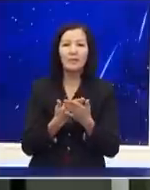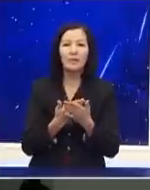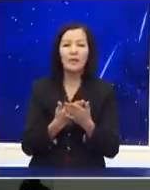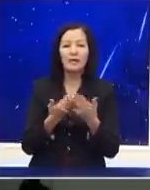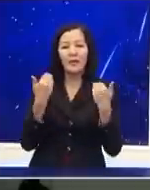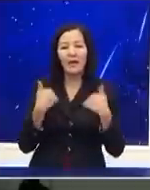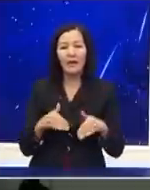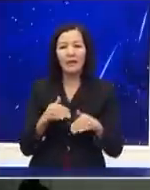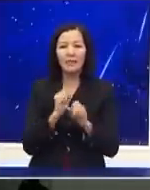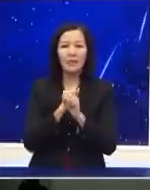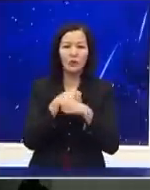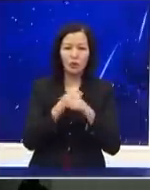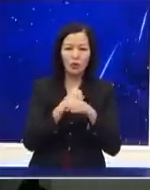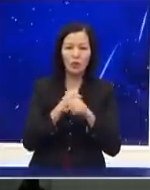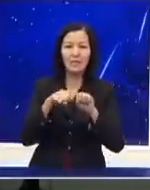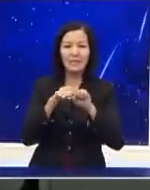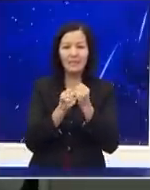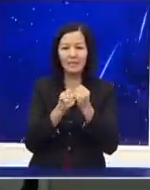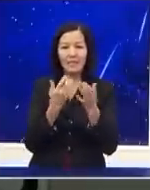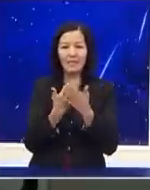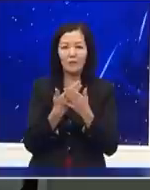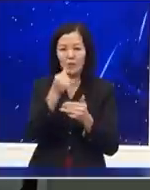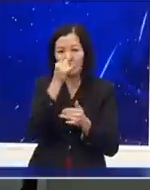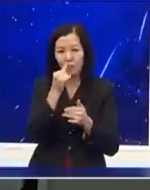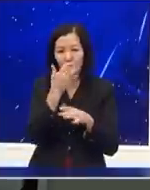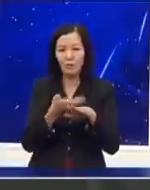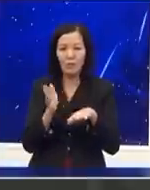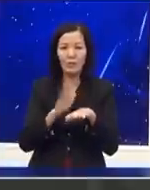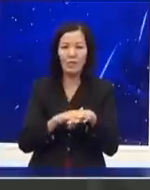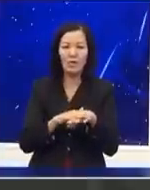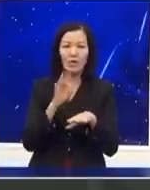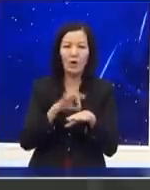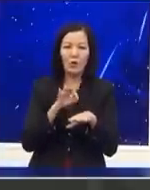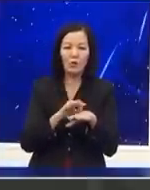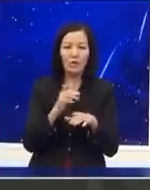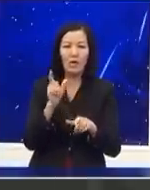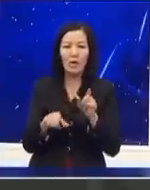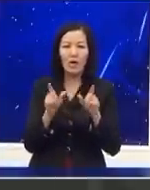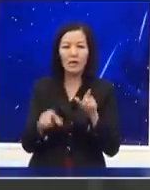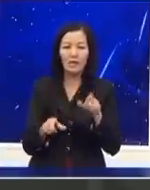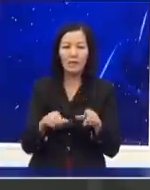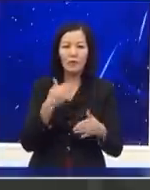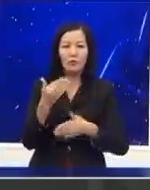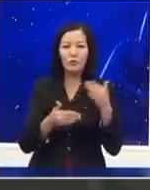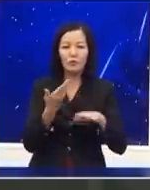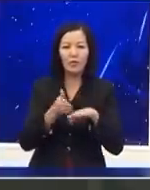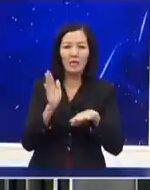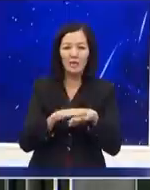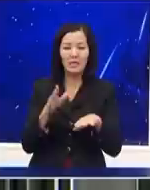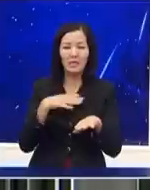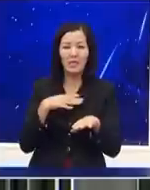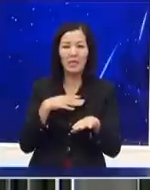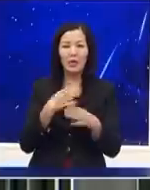тұрған қанқаның бір сүйегі сынса, немесе сүйектің қозғалмалы тұсы буын-буын қақсаса, адам қозғалыстан қалады. Өмір болғаннан кейін